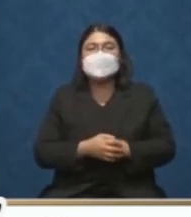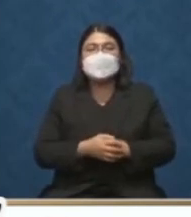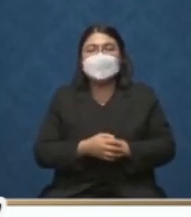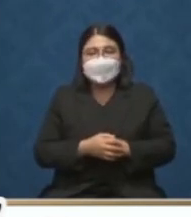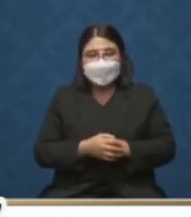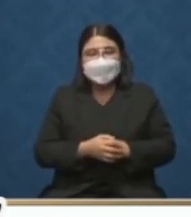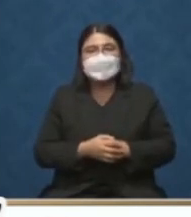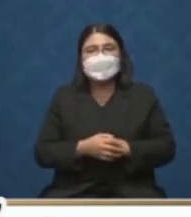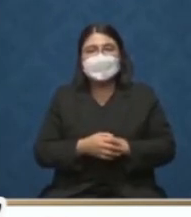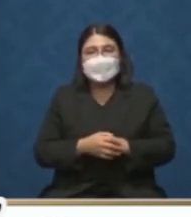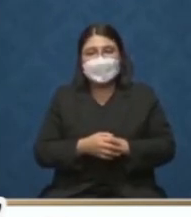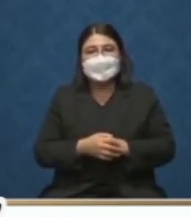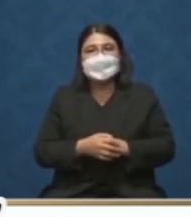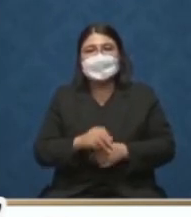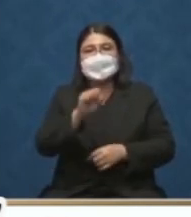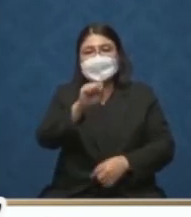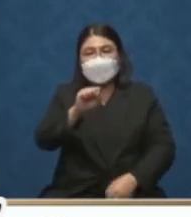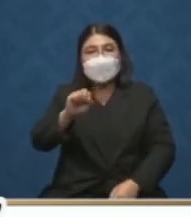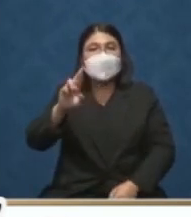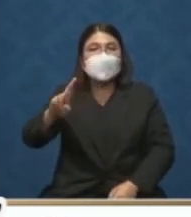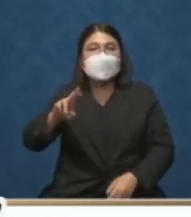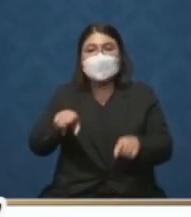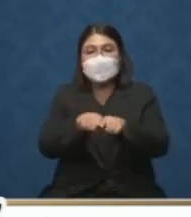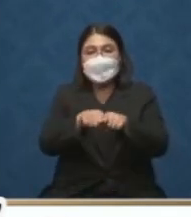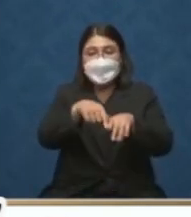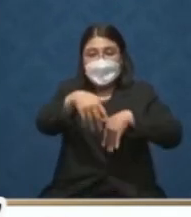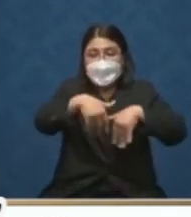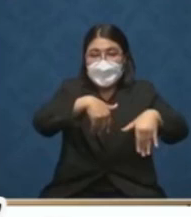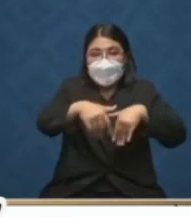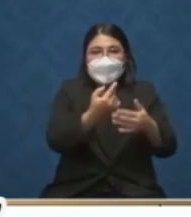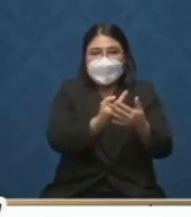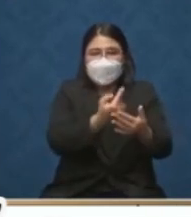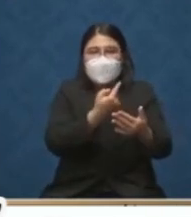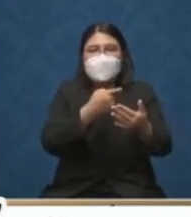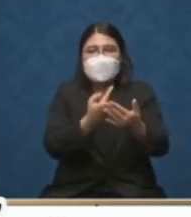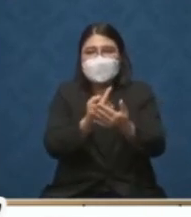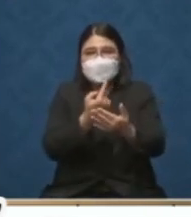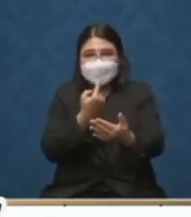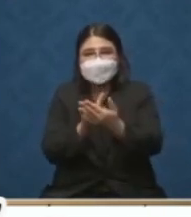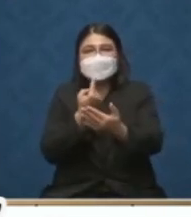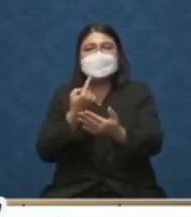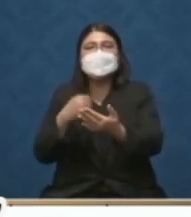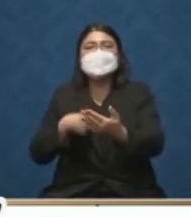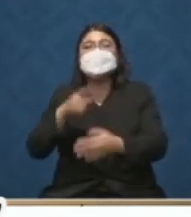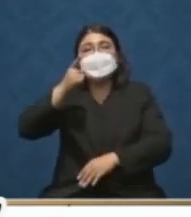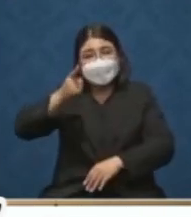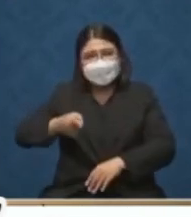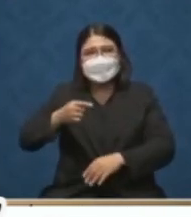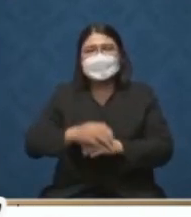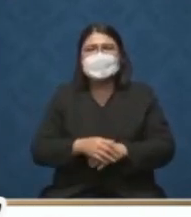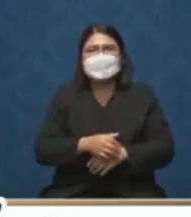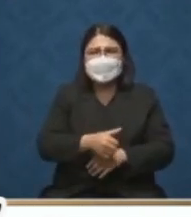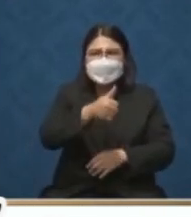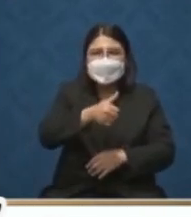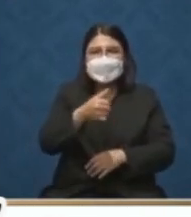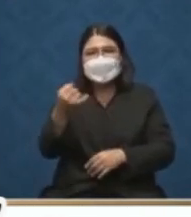ว้ไม่ว่าใครจะเสนอขึ้นมาถ้าเป็นเรื่องนี้ผมร่วมทันทีมันตรงกับอุดมการณ์ของผมครับการตั้งส.ส.ร.ขึ้